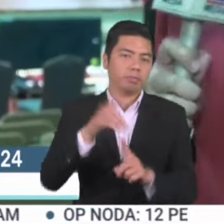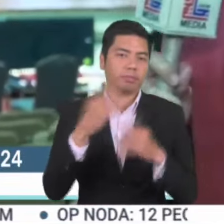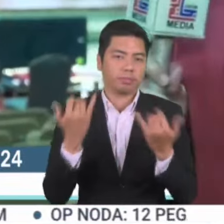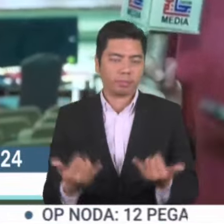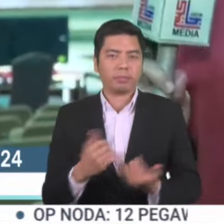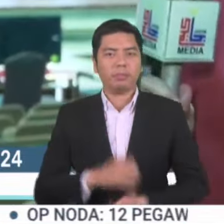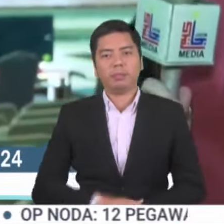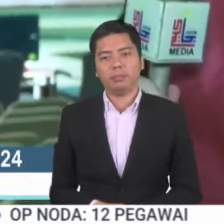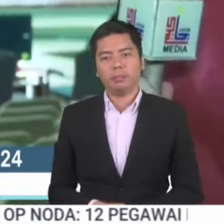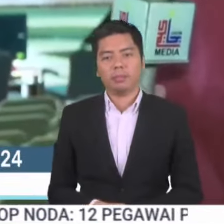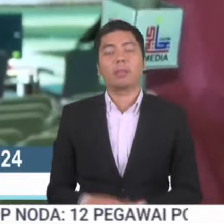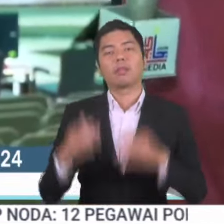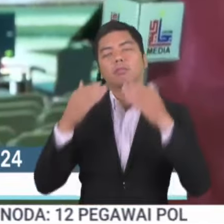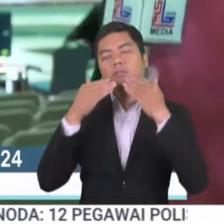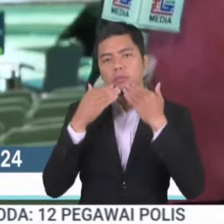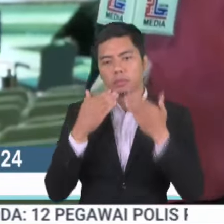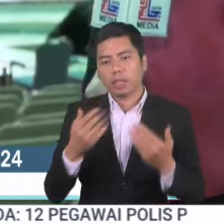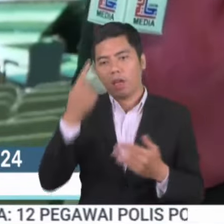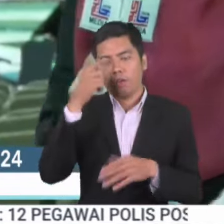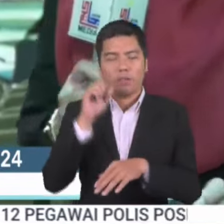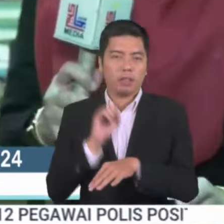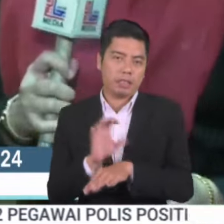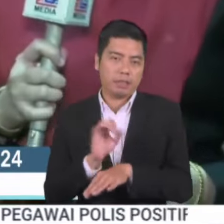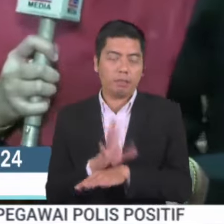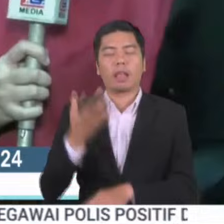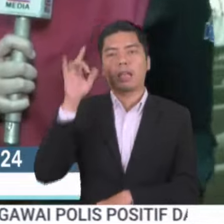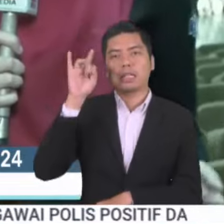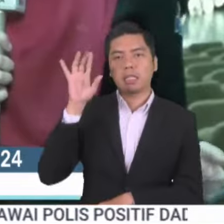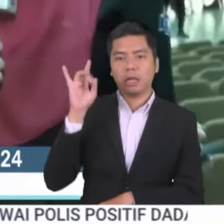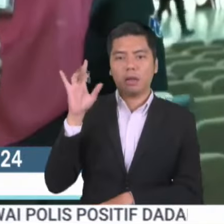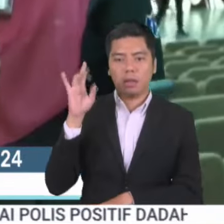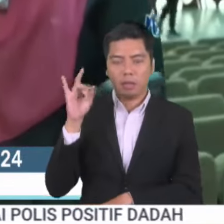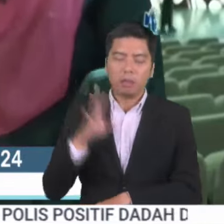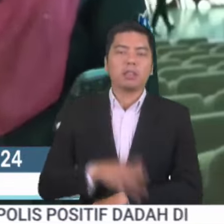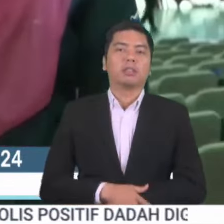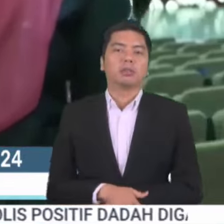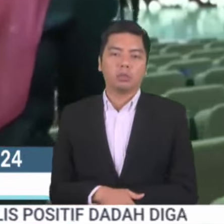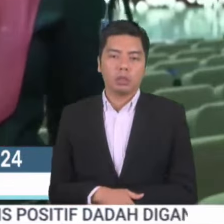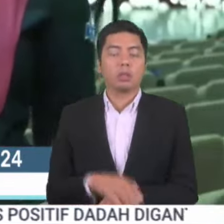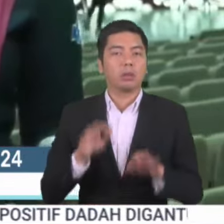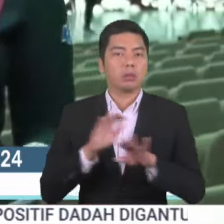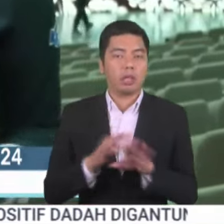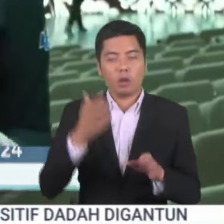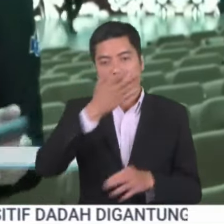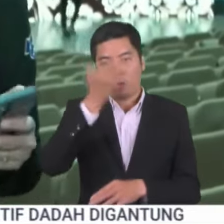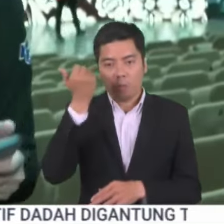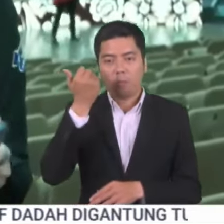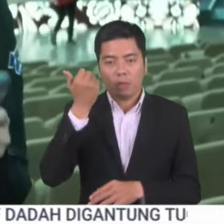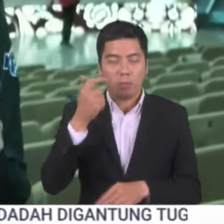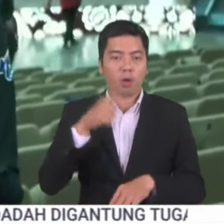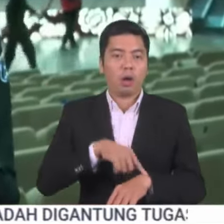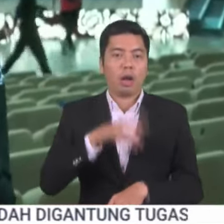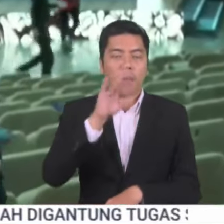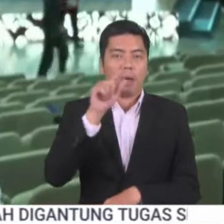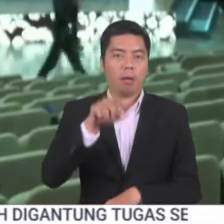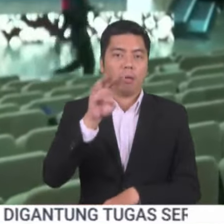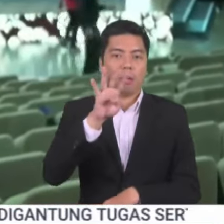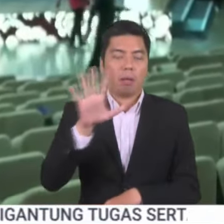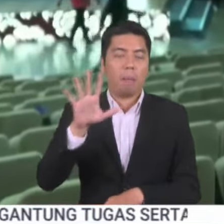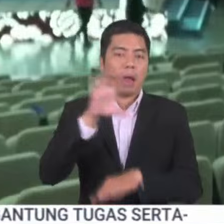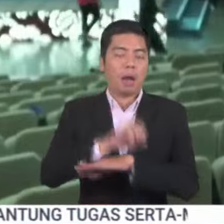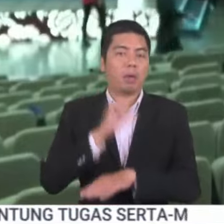baik. Terima kasih Puan. Semoga segalanya akan berjalan dengan lancar insyaAllah. Okey, ya saudara, jangan lupa temu janji kita pada pukul 8.45